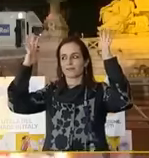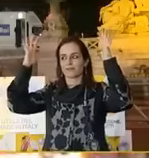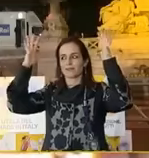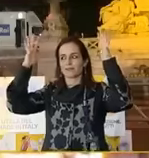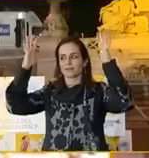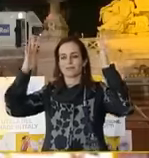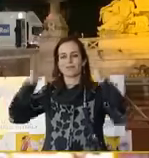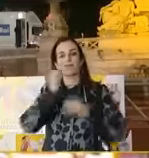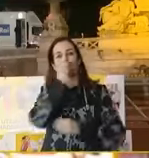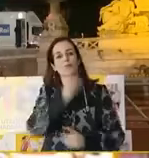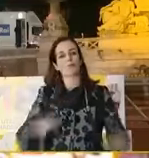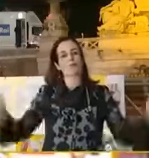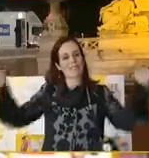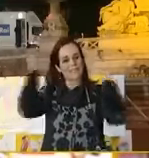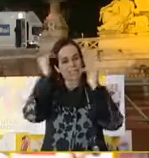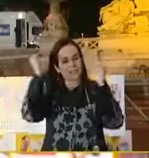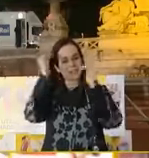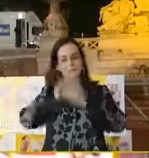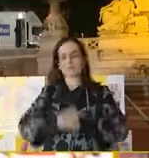Buonasera.